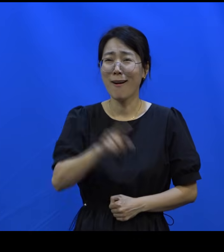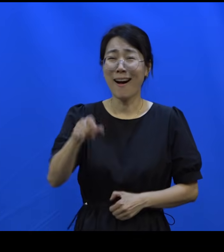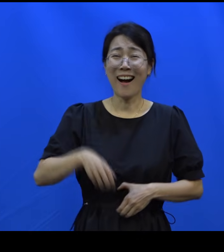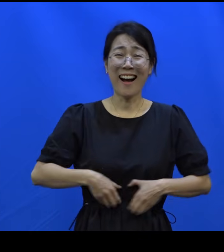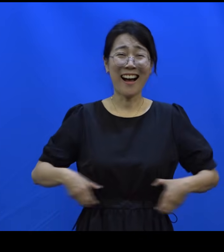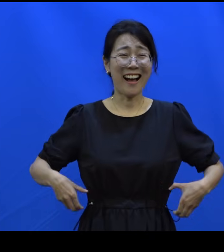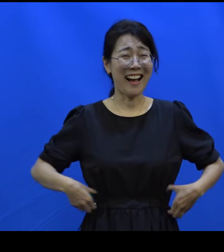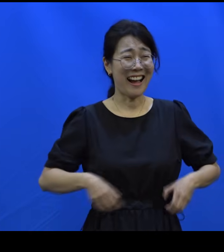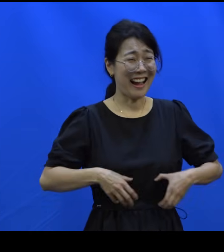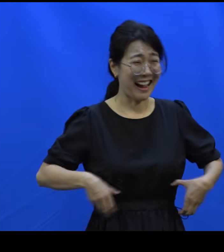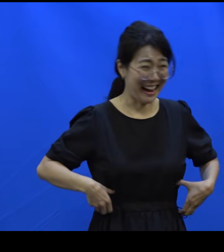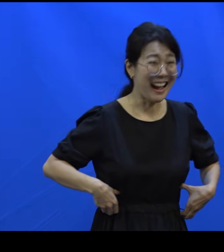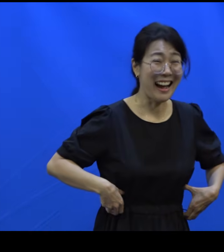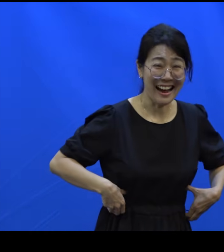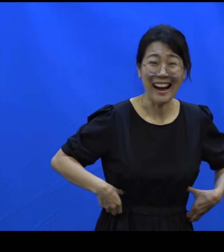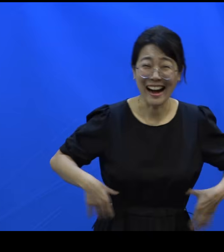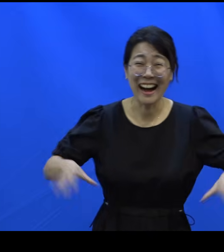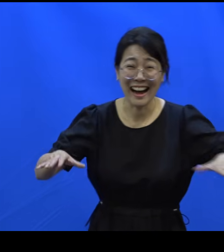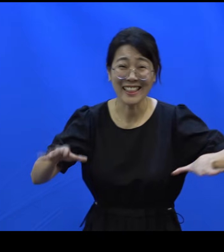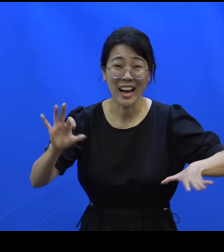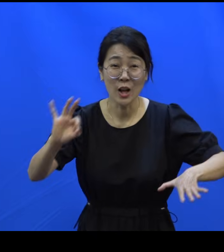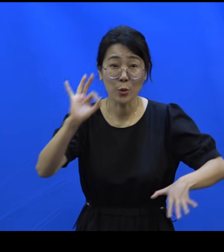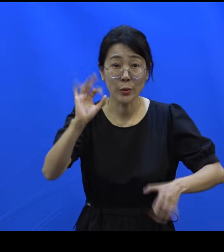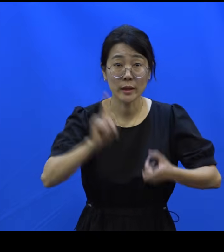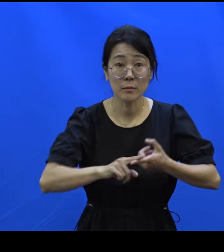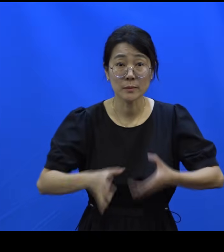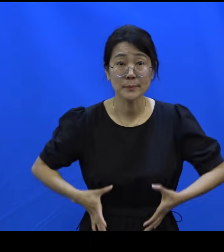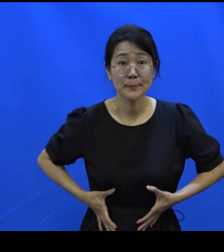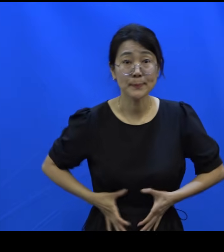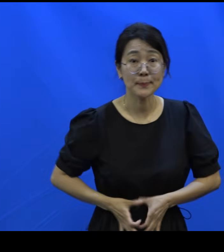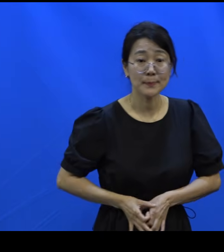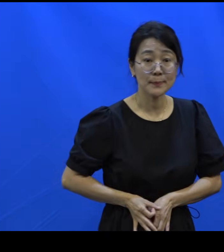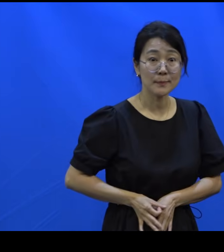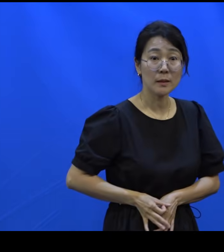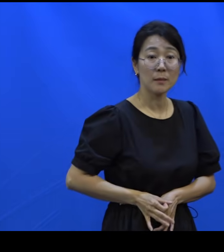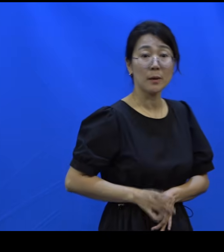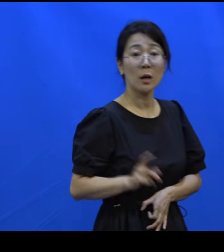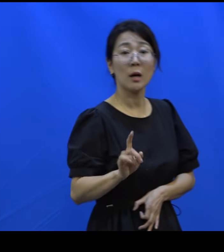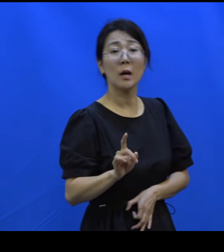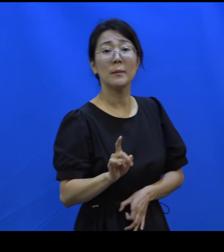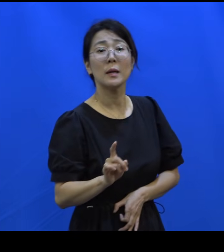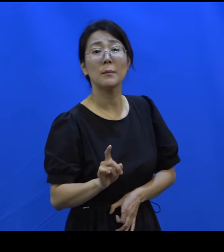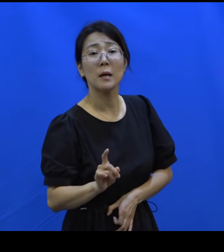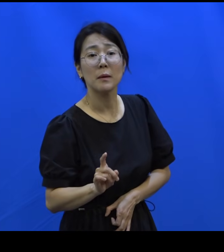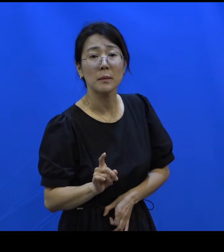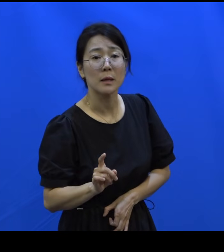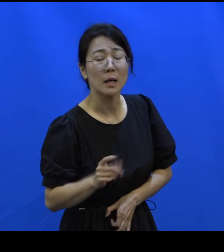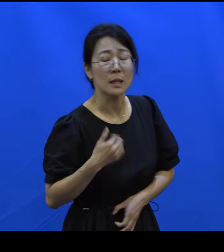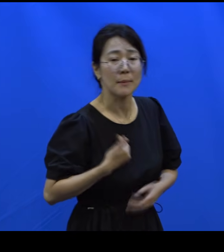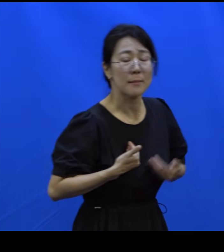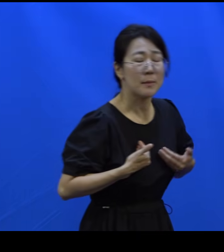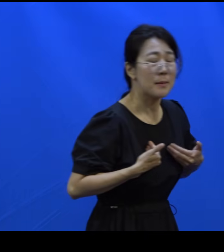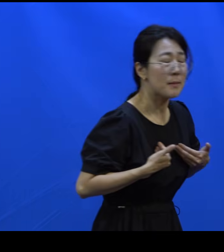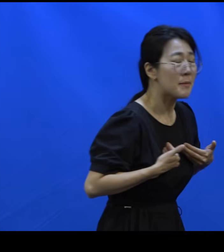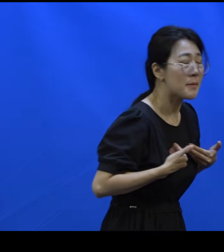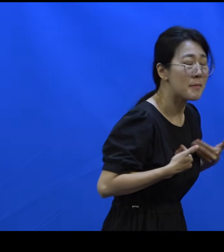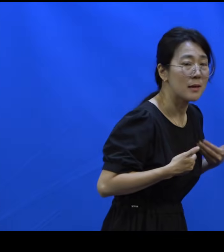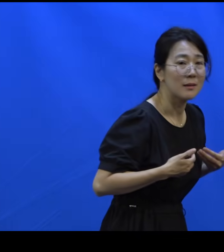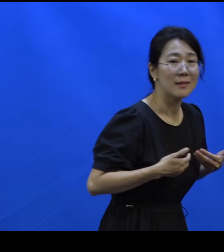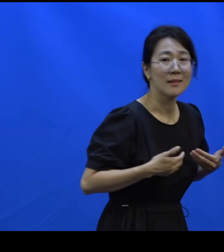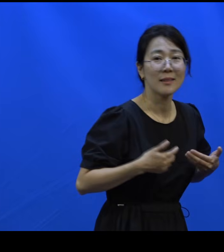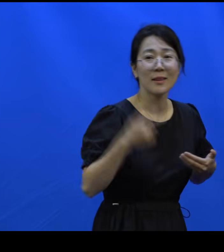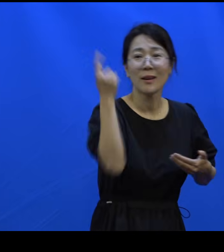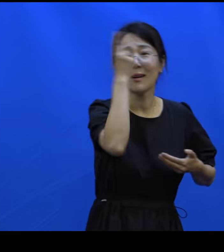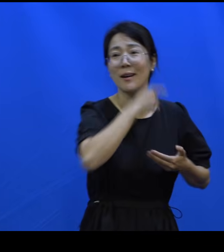확 바뀌어버립니다. 이런 세상은 인색합니다. 움켜집니다. 불안함이 있습니다. 존재론적으로 불안한 인간은